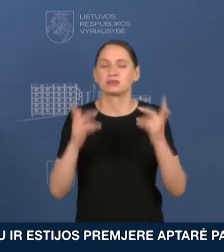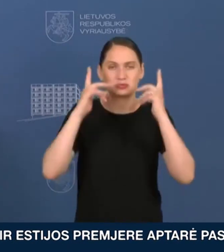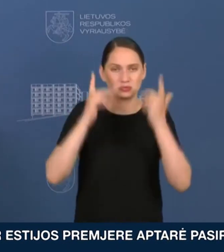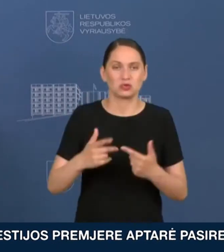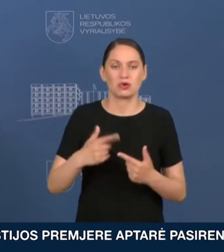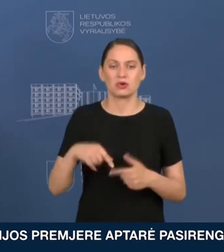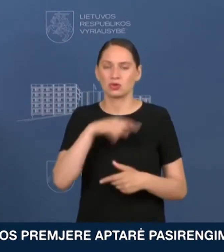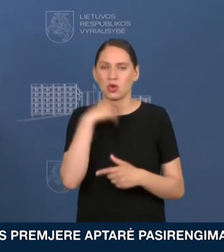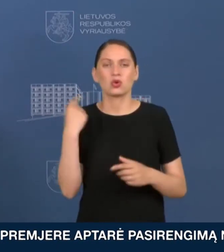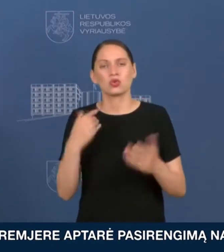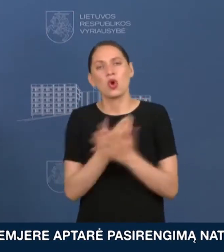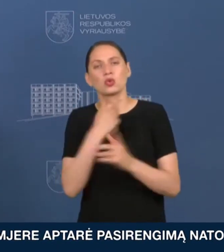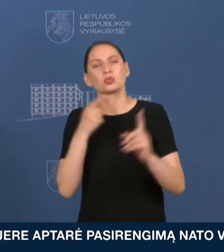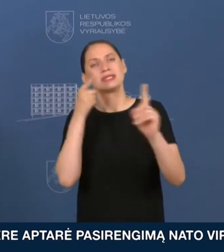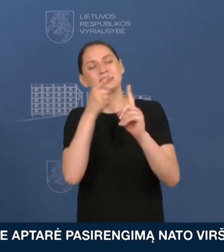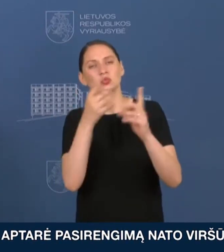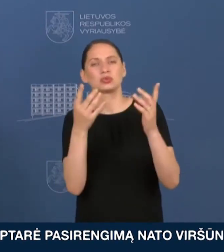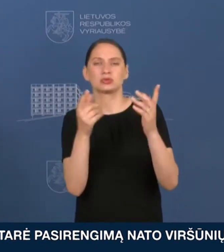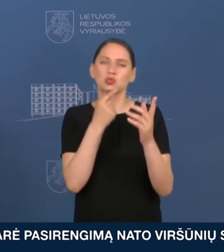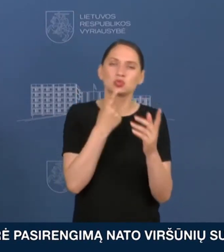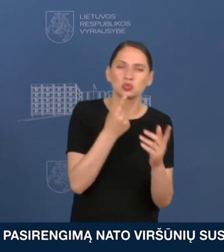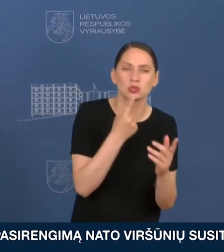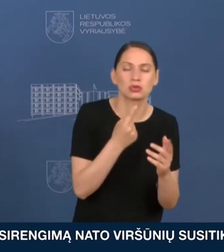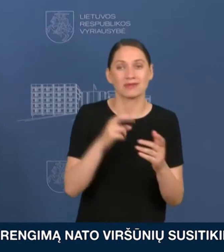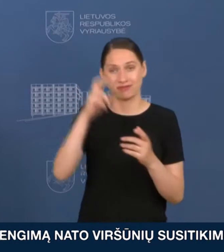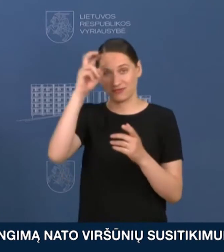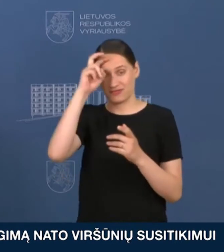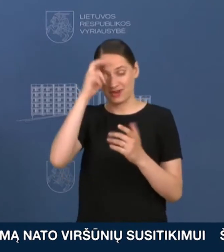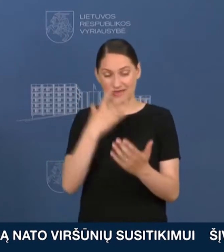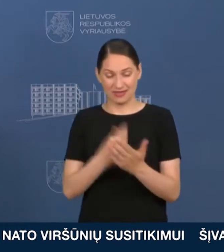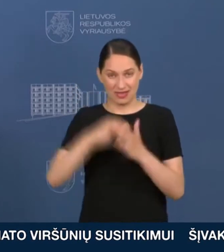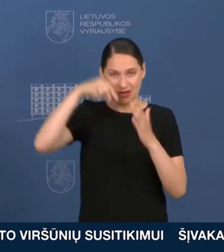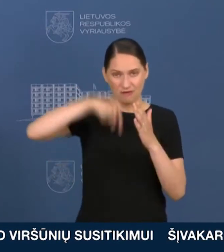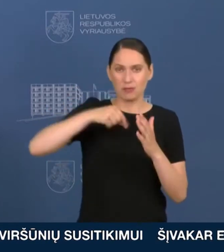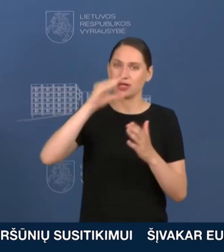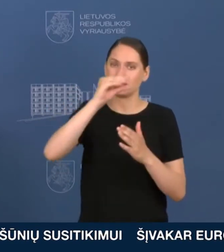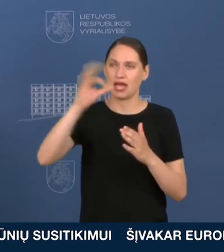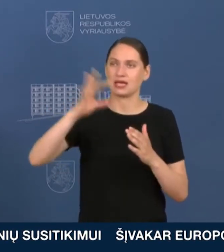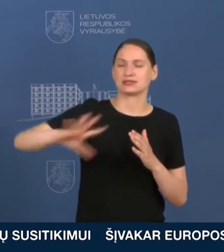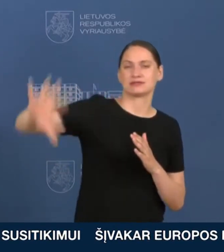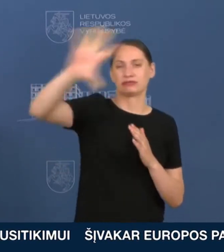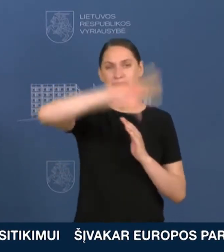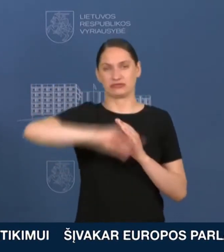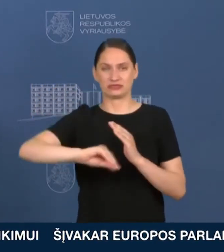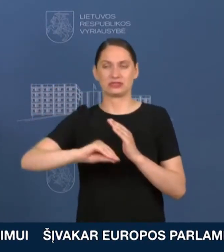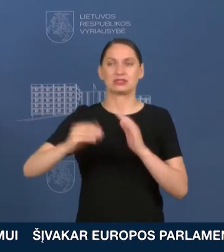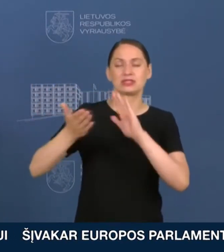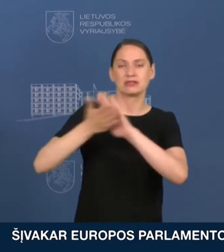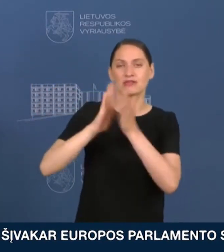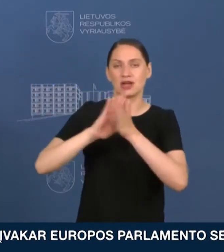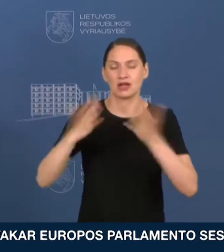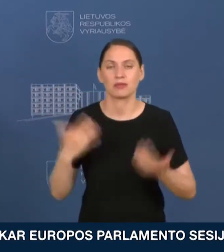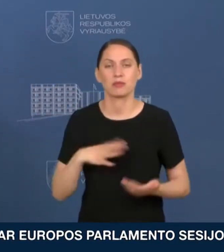iššūkiai, jau ne be nacionalinėme ligmenyje, bet Europos Sąjungos mastu. Ir jeigu mes iki šiol